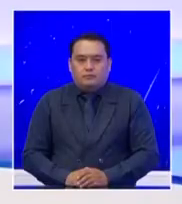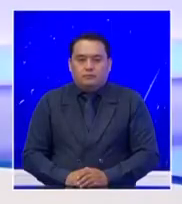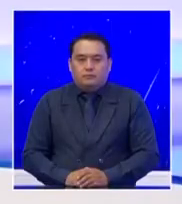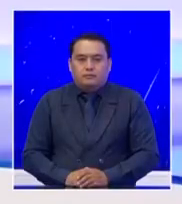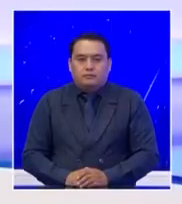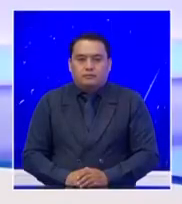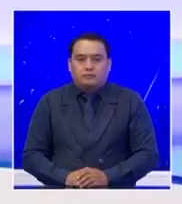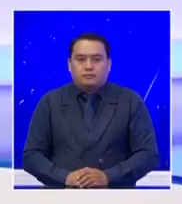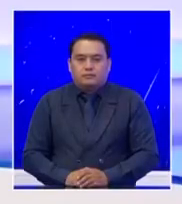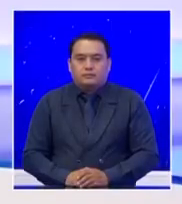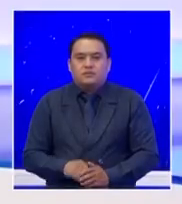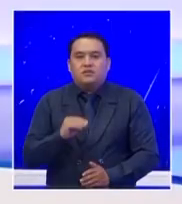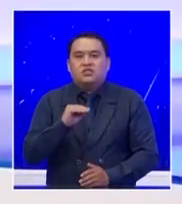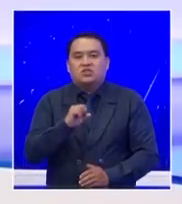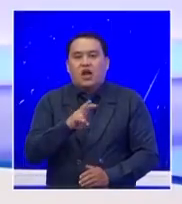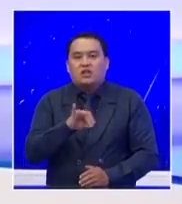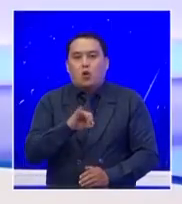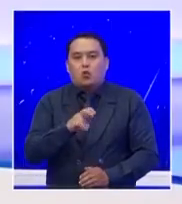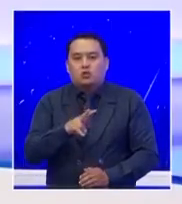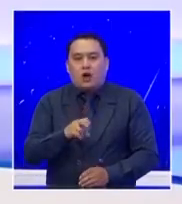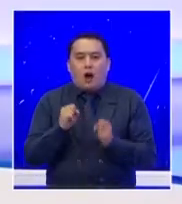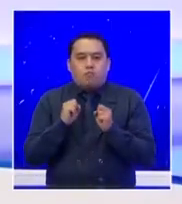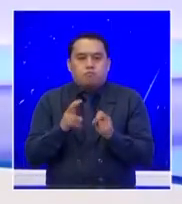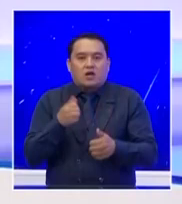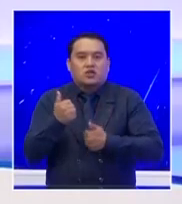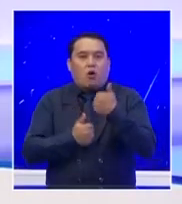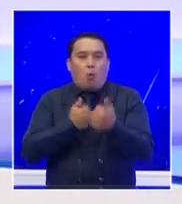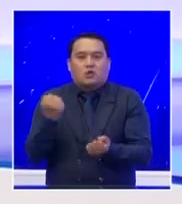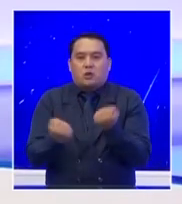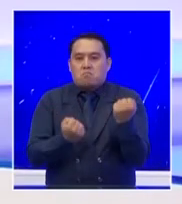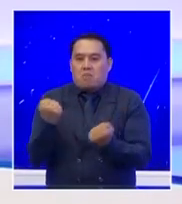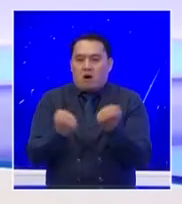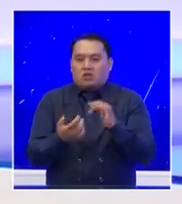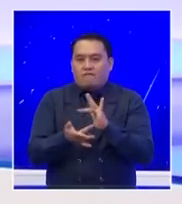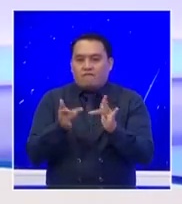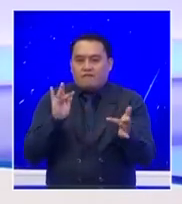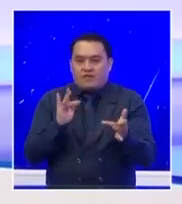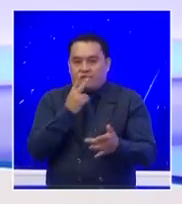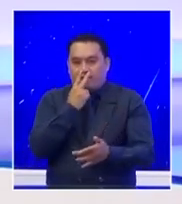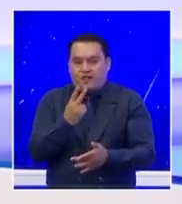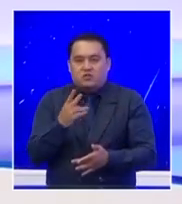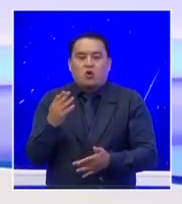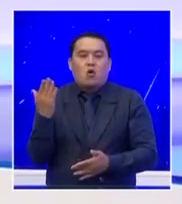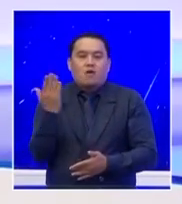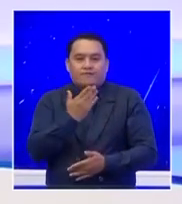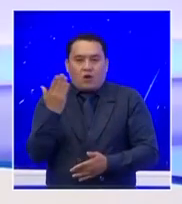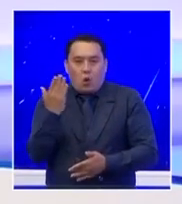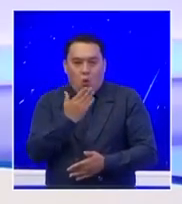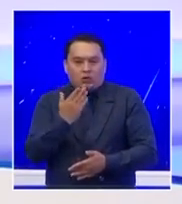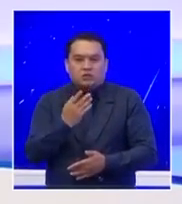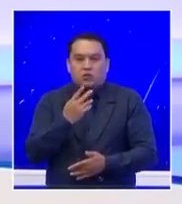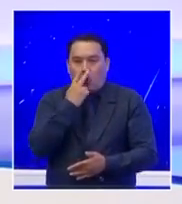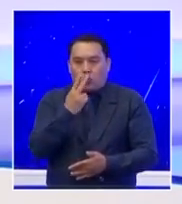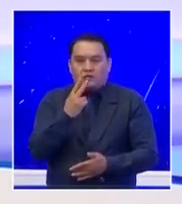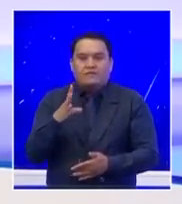А между тем выпускники Жаноузена устроили опасные гонки по трассе. В социальных сетях появилось видео кортежа из иномарок, из